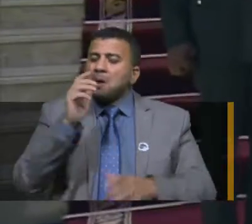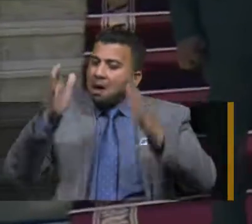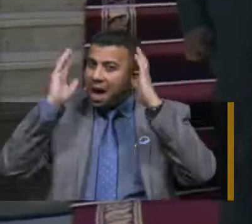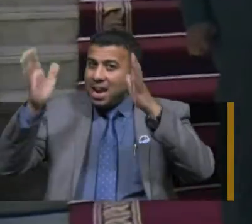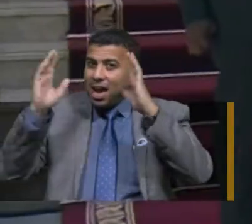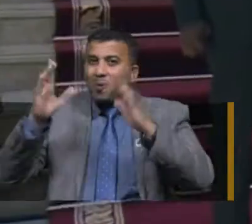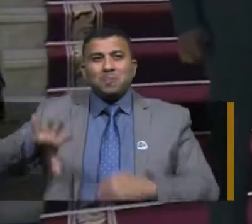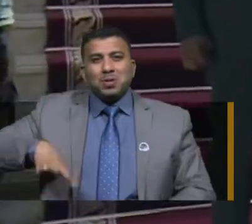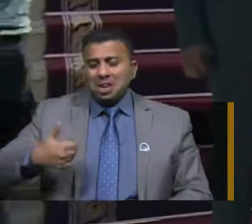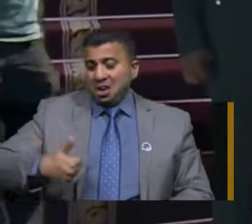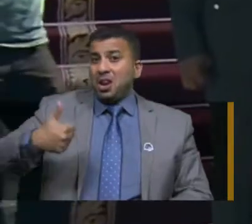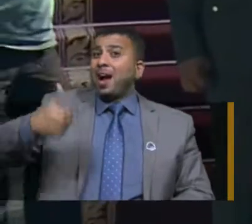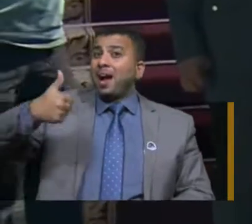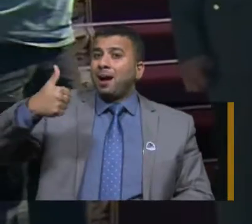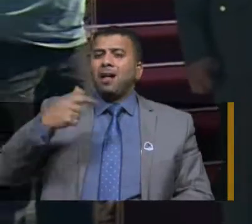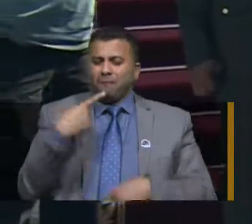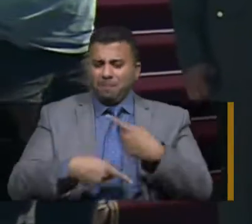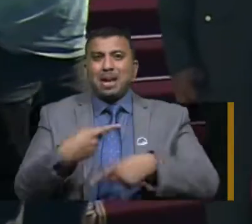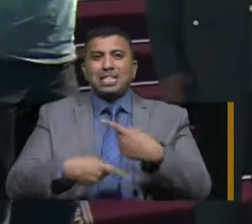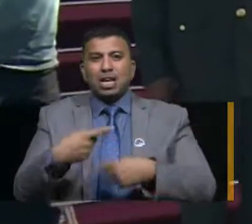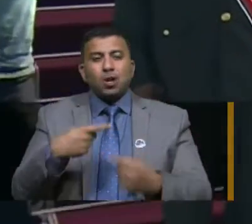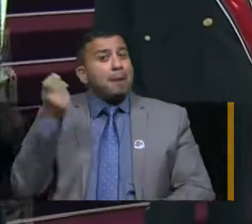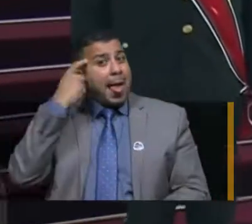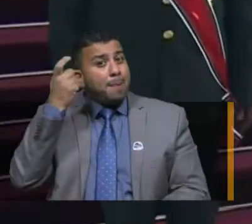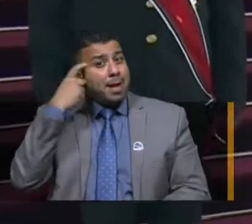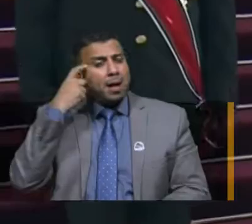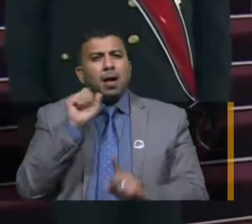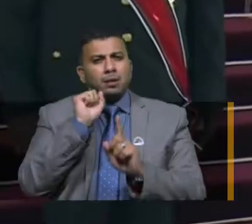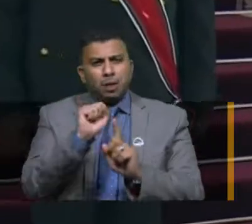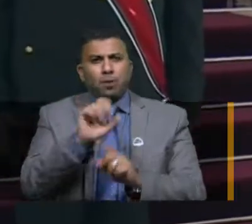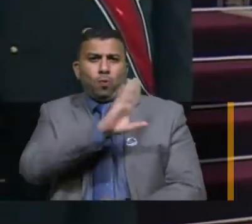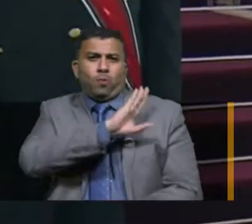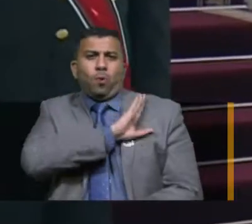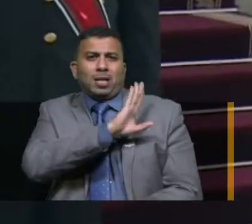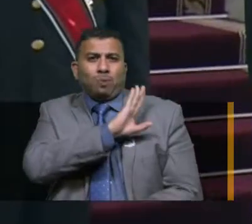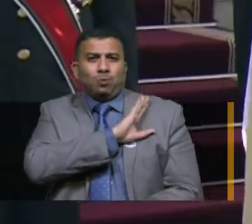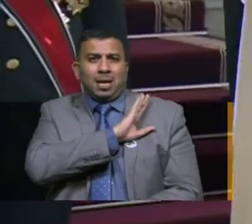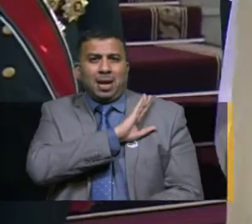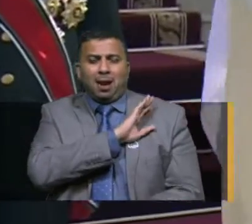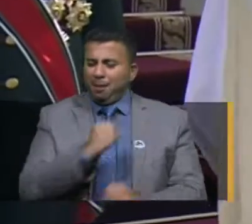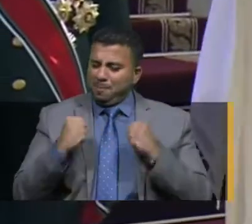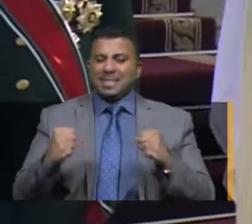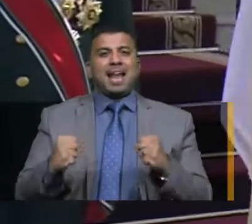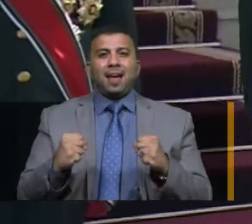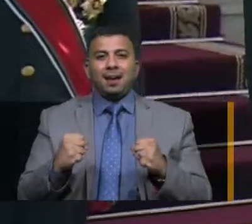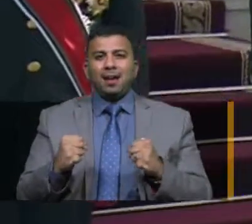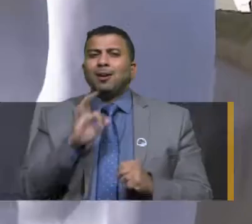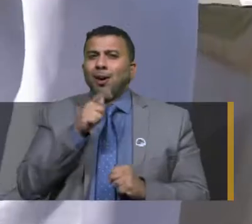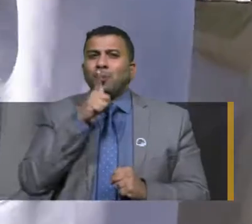وهنأهم سموه وتمنى لهم النجاح في مسيرتهم العلمية ضمن صفوف قواتنا المسلحة